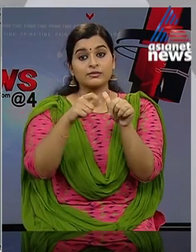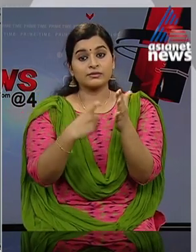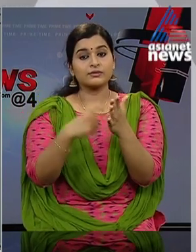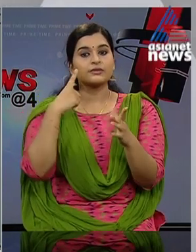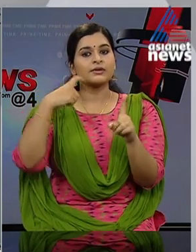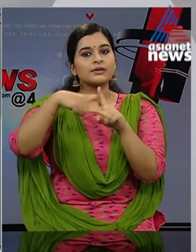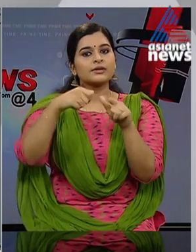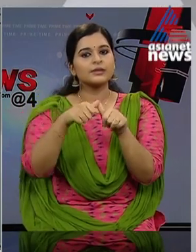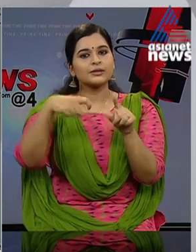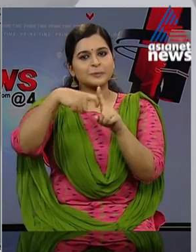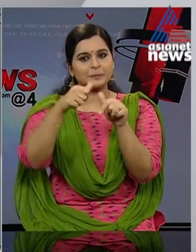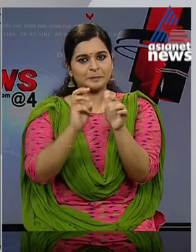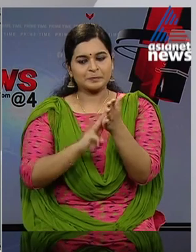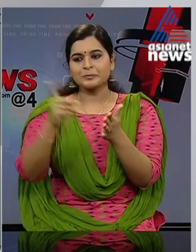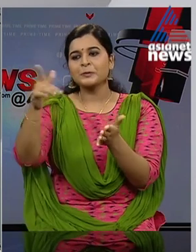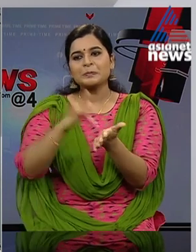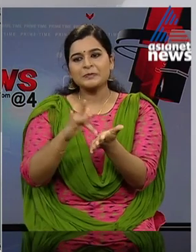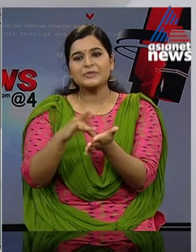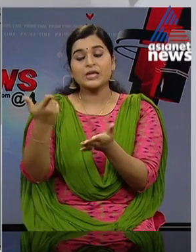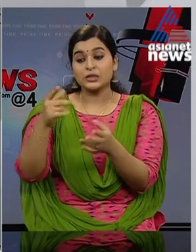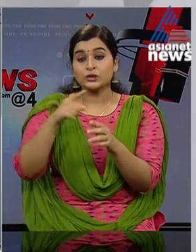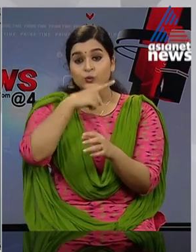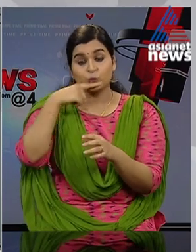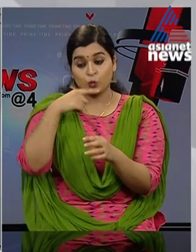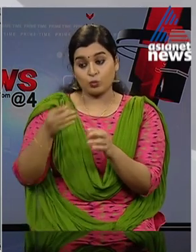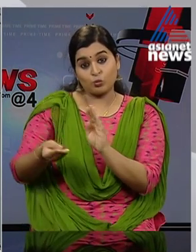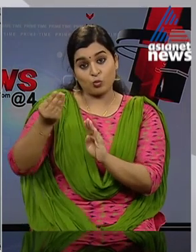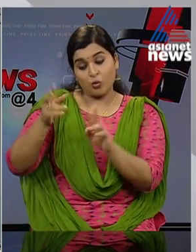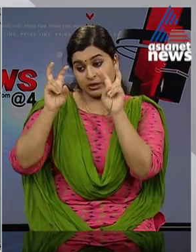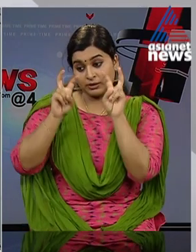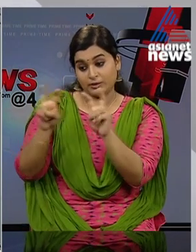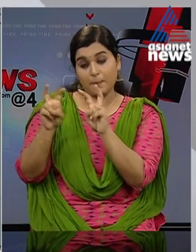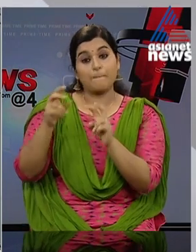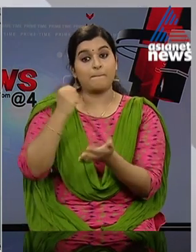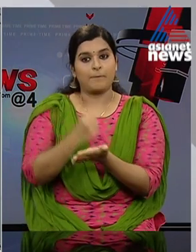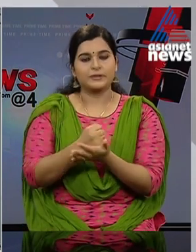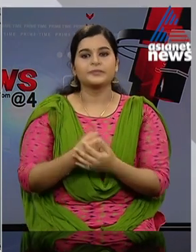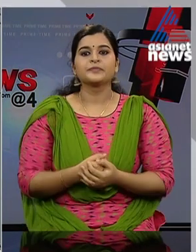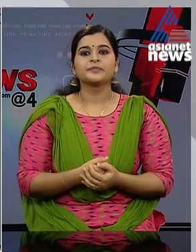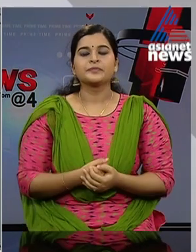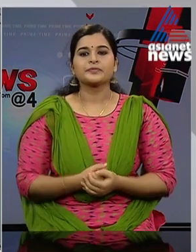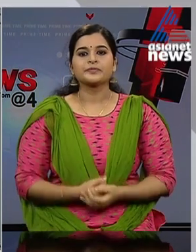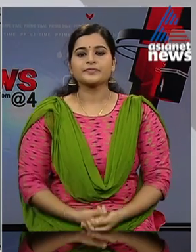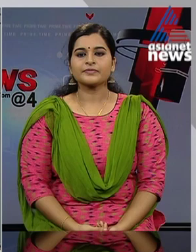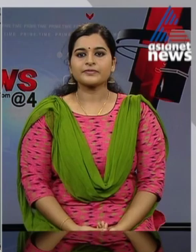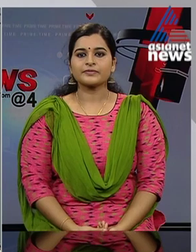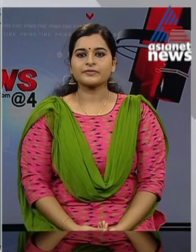പ്രഖ്യാപിക്കാനുള്ള പരിശോധനകൾ നടക്കുന്നുണ്ട്. ജില്ലയിലെ എല്ലാ പഞ്ചായത്തിലും ക്വാറന്റീൻ കേന്ദ്രങ്ങൾ സജ്ജമാക്കുമെന്നും മന്ത്രി പറഞ്ഞു.